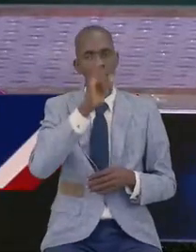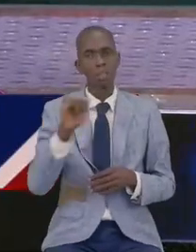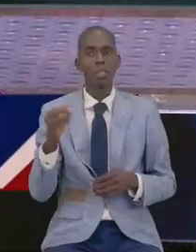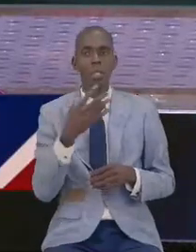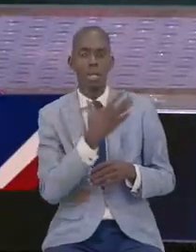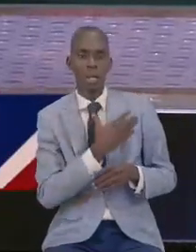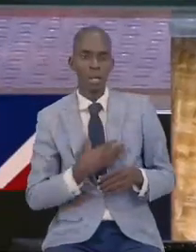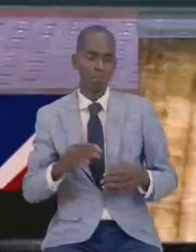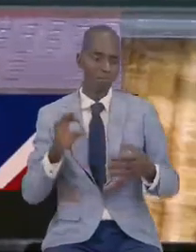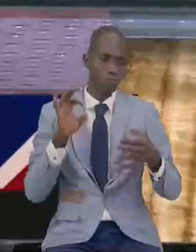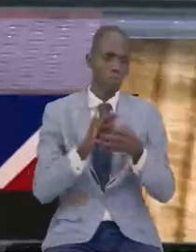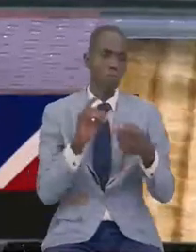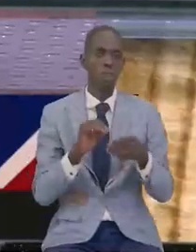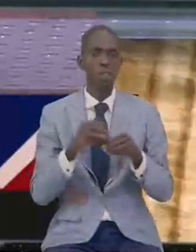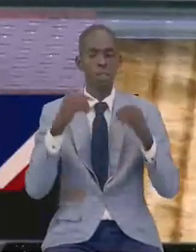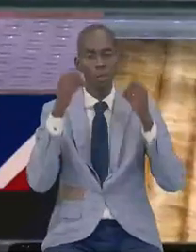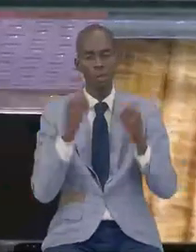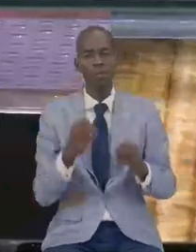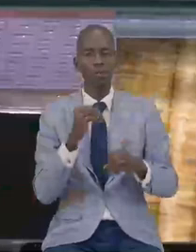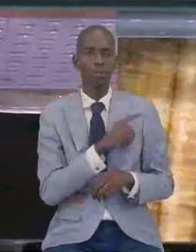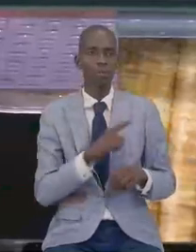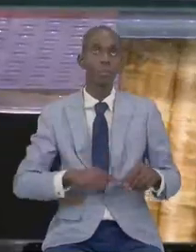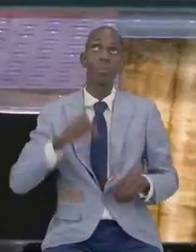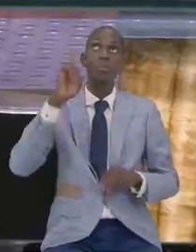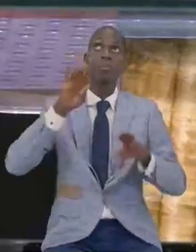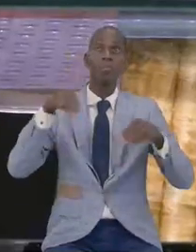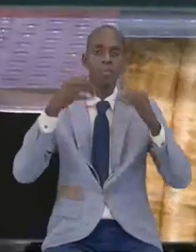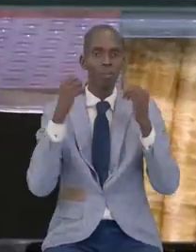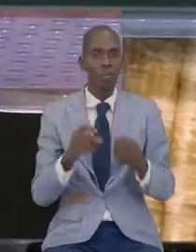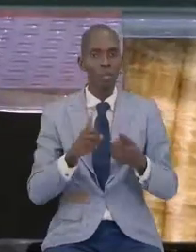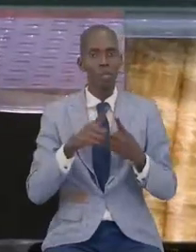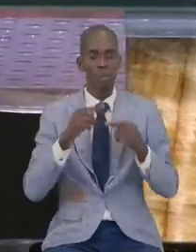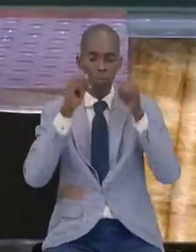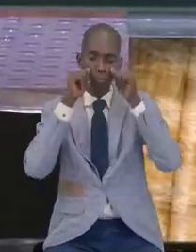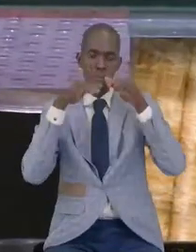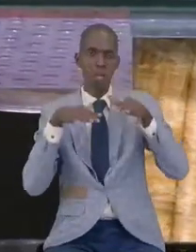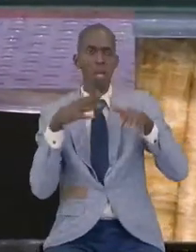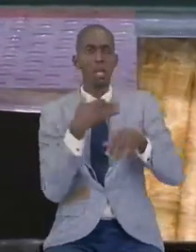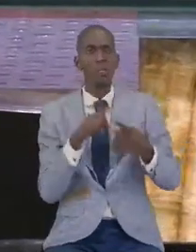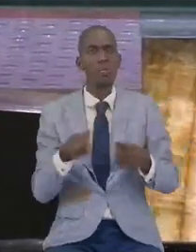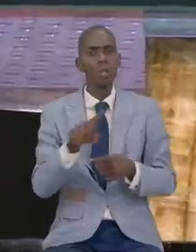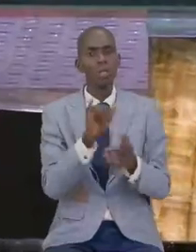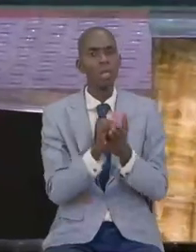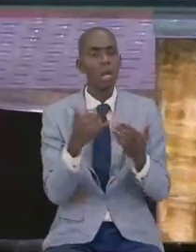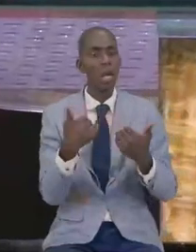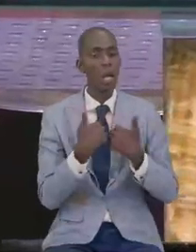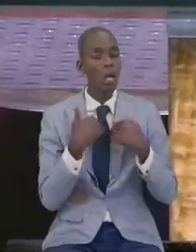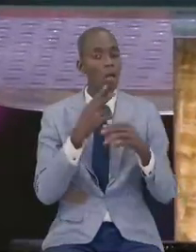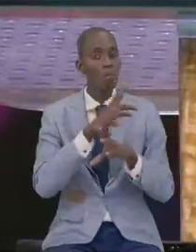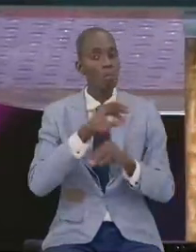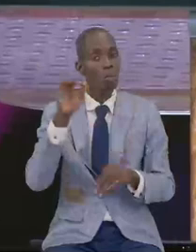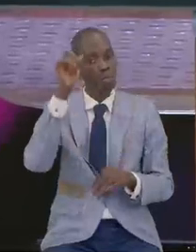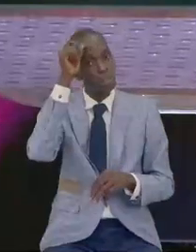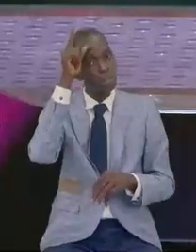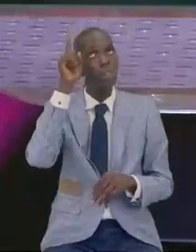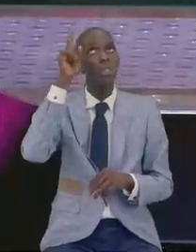part à la puissance de Dieu. Ésaïe 40, 29, il donne de la force à celui qui est fatigué, il augmente la vigueur